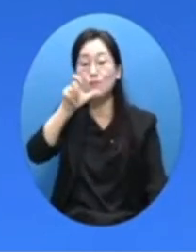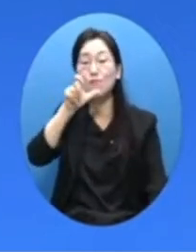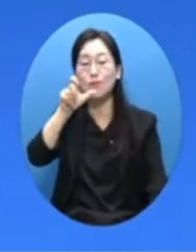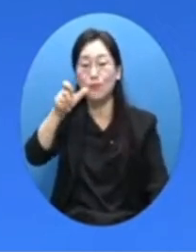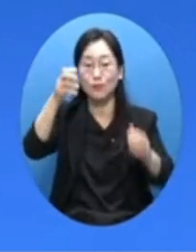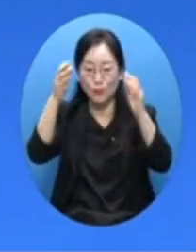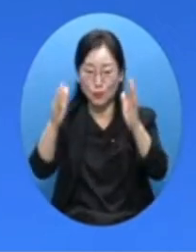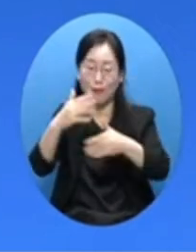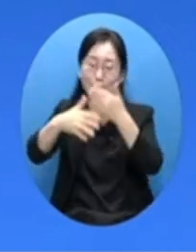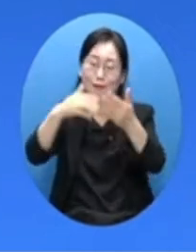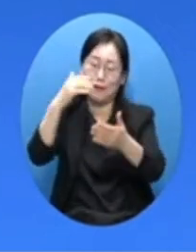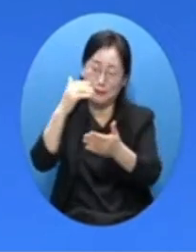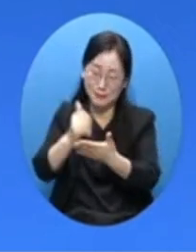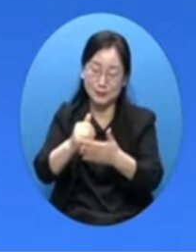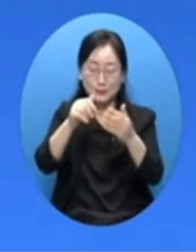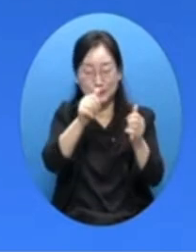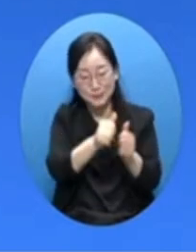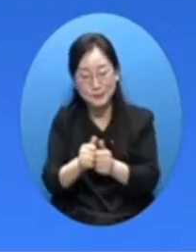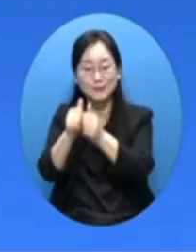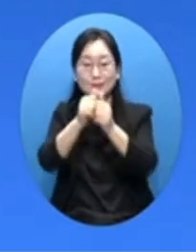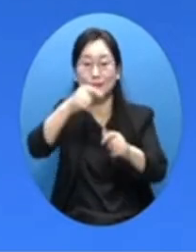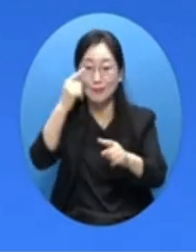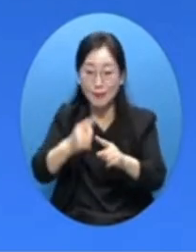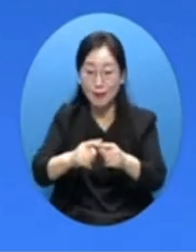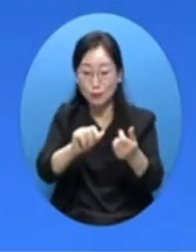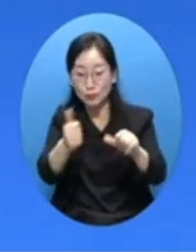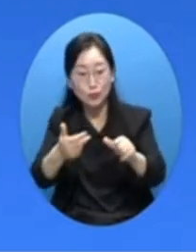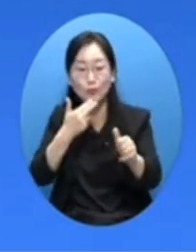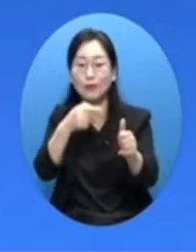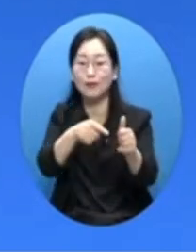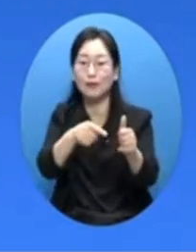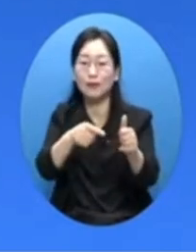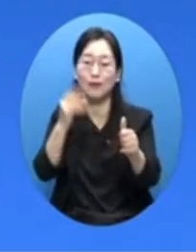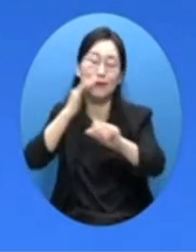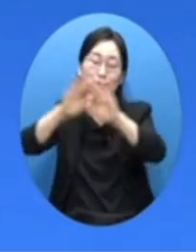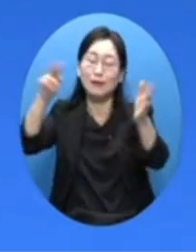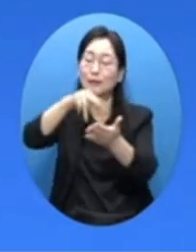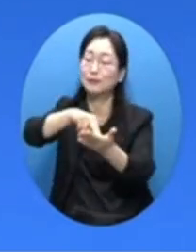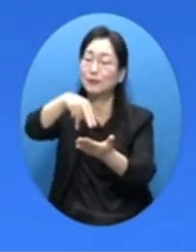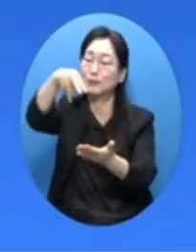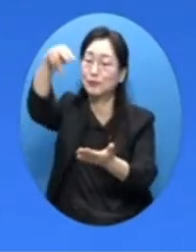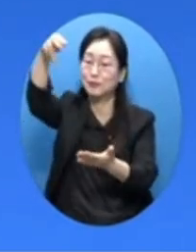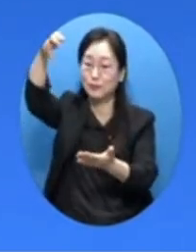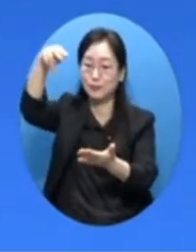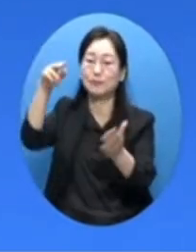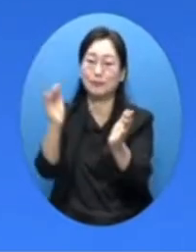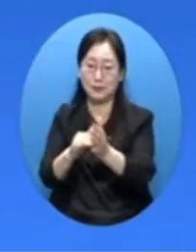365년 동안 하나님과 동행하며 살다가 죽음을 보지 않고 하늘에 들림을 받았습니다.